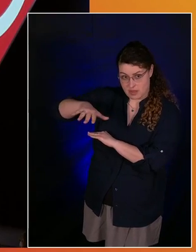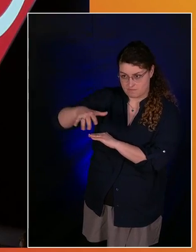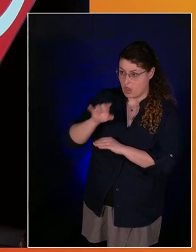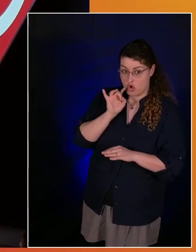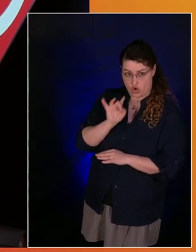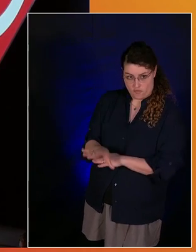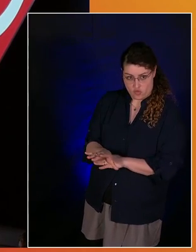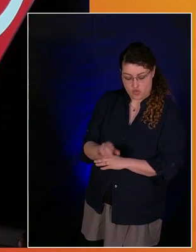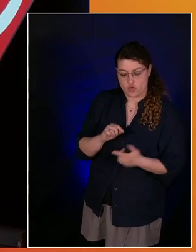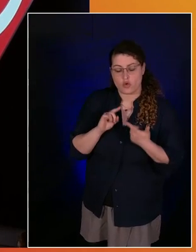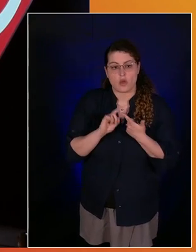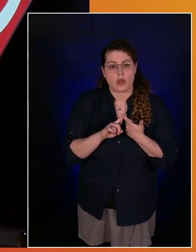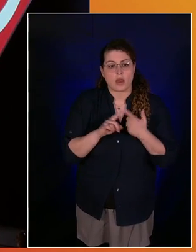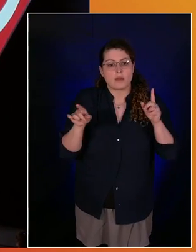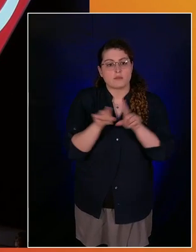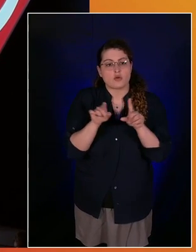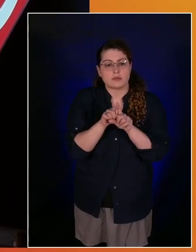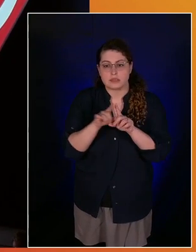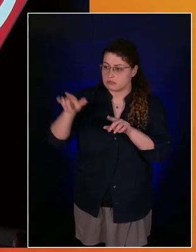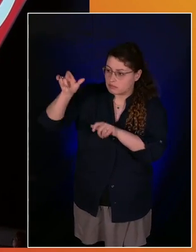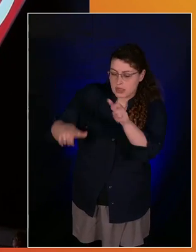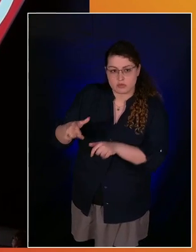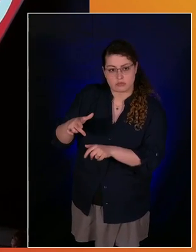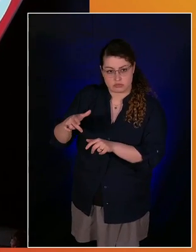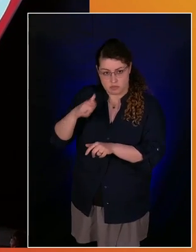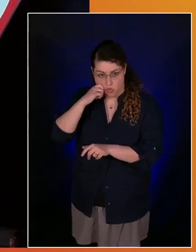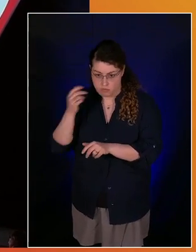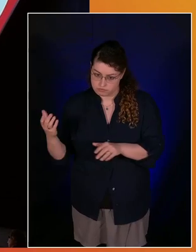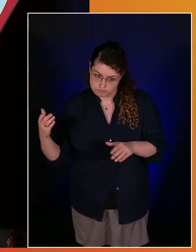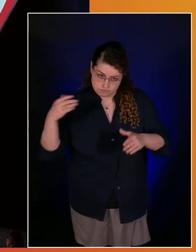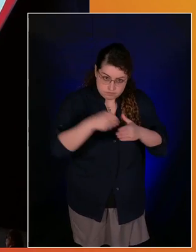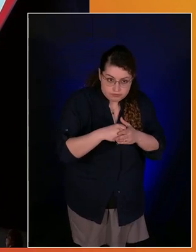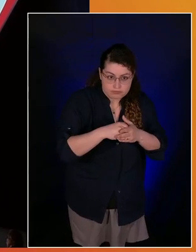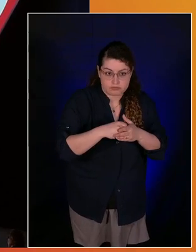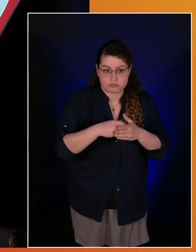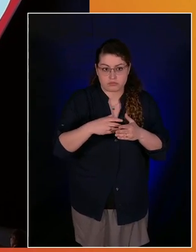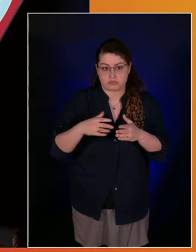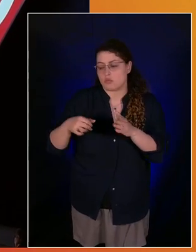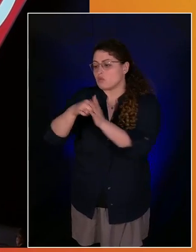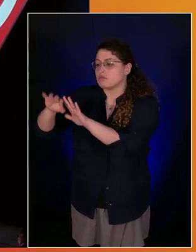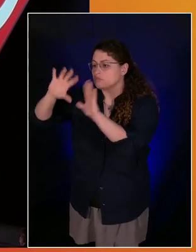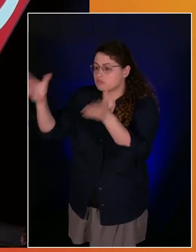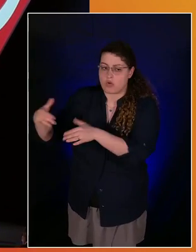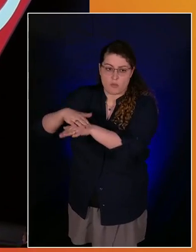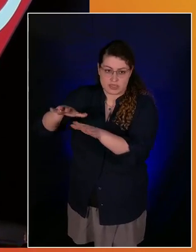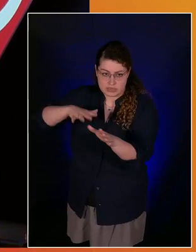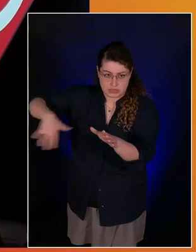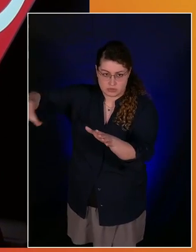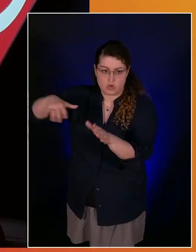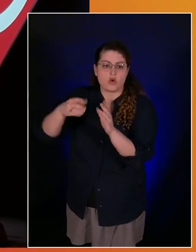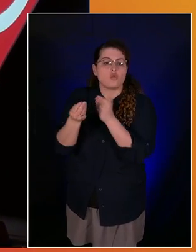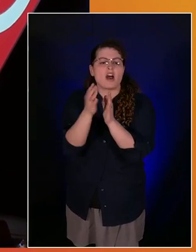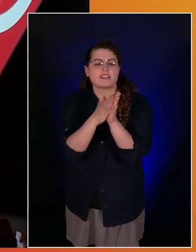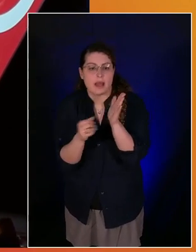vigilance accrue par rapport à la présence de représentants de l'extrême droite ou de symbolle d'extrême droite entre parenthèses